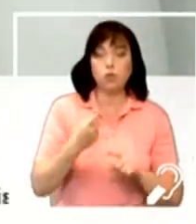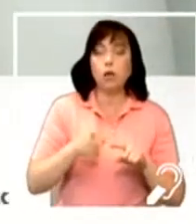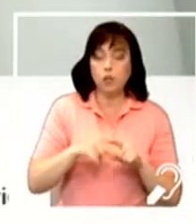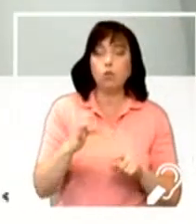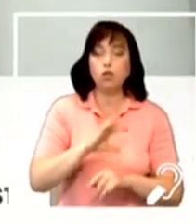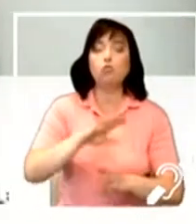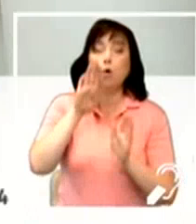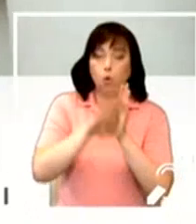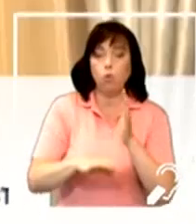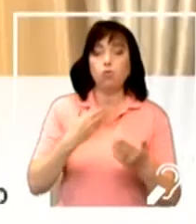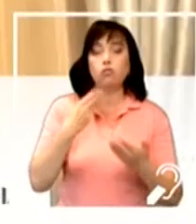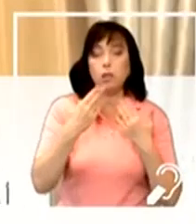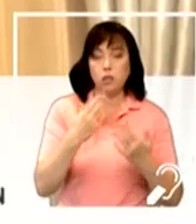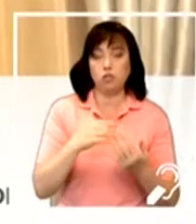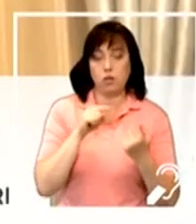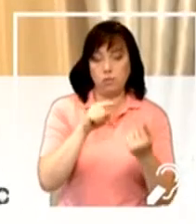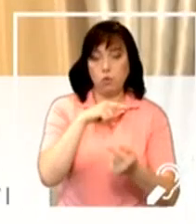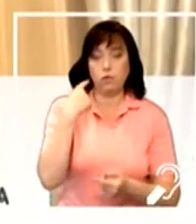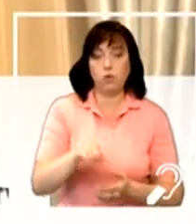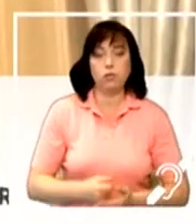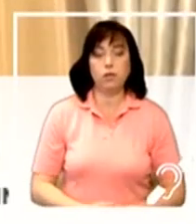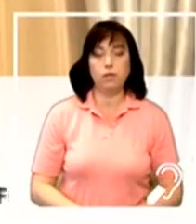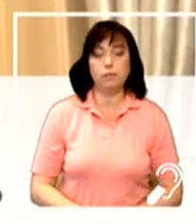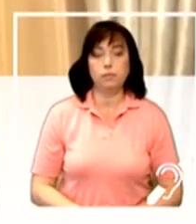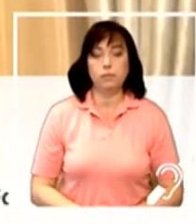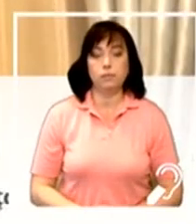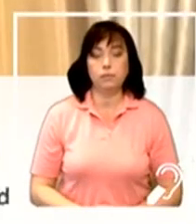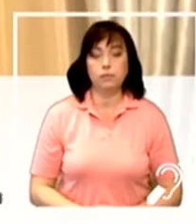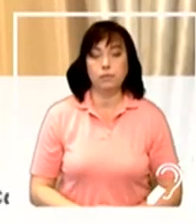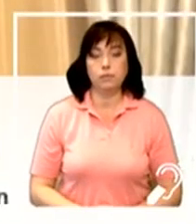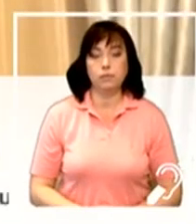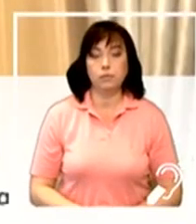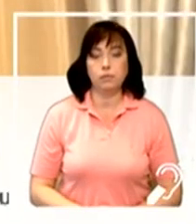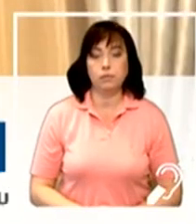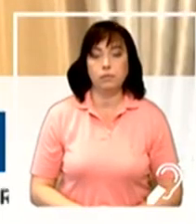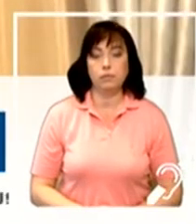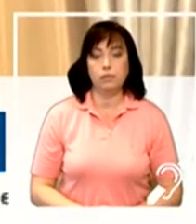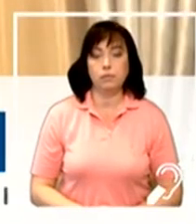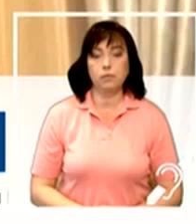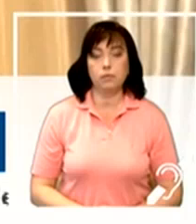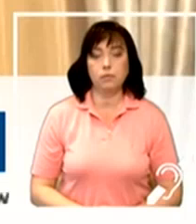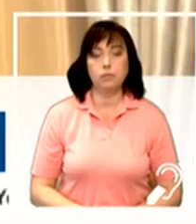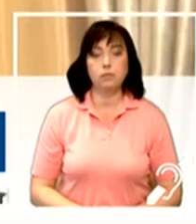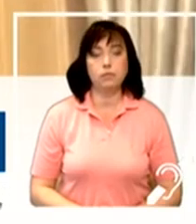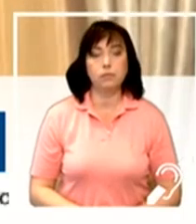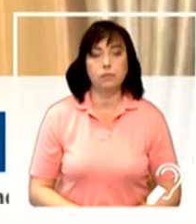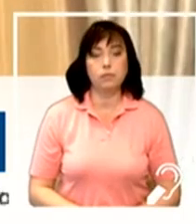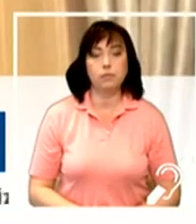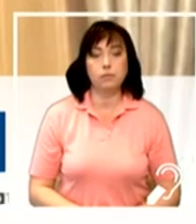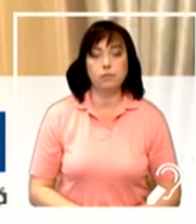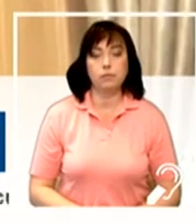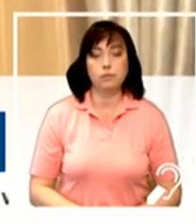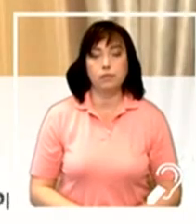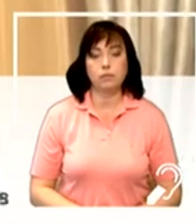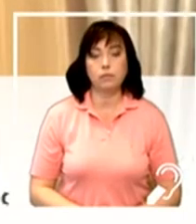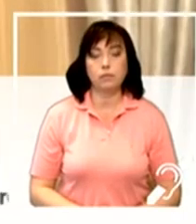mult legăturile cu Rusia. Всіх санкціях великий пакет російських олігархів, російських